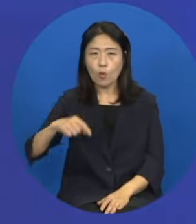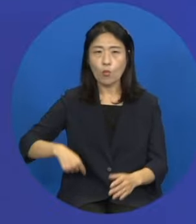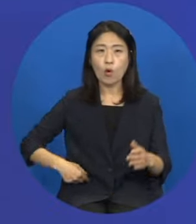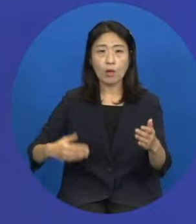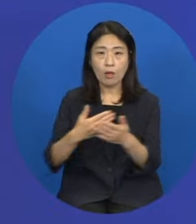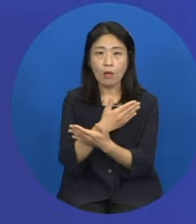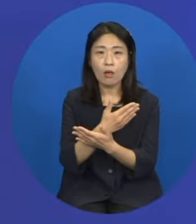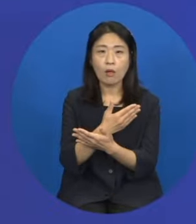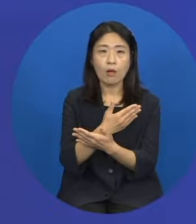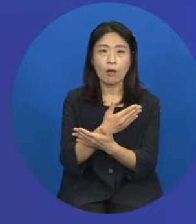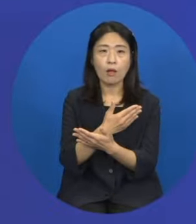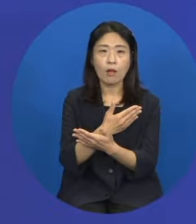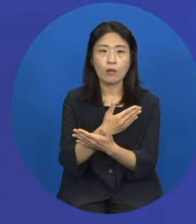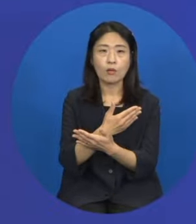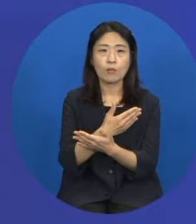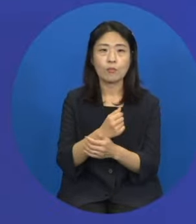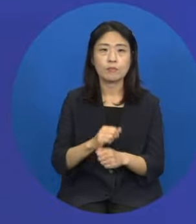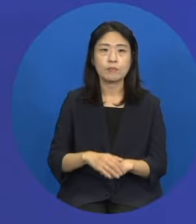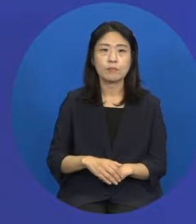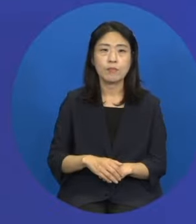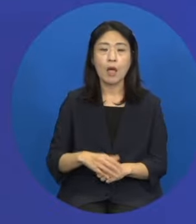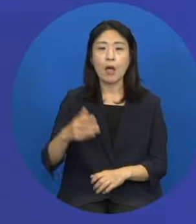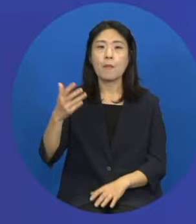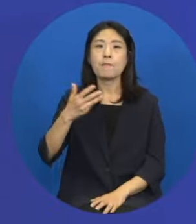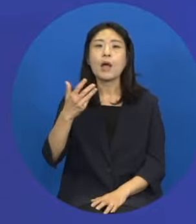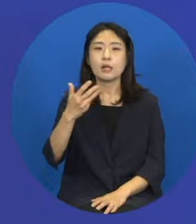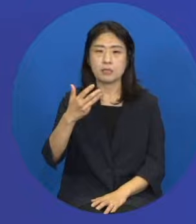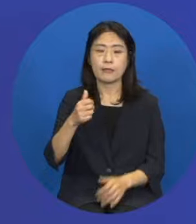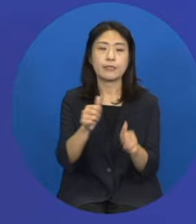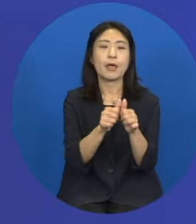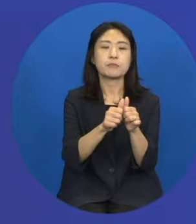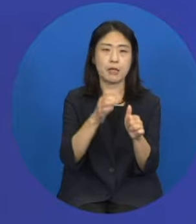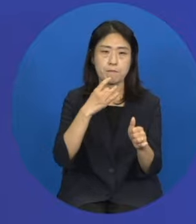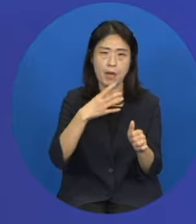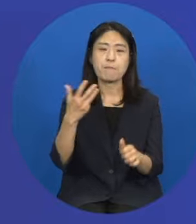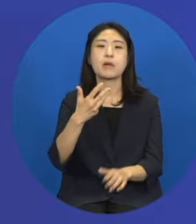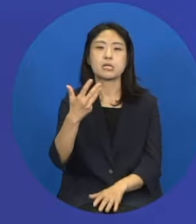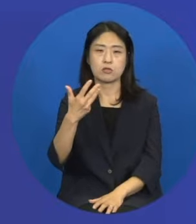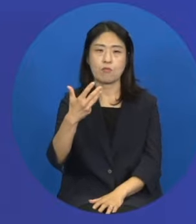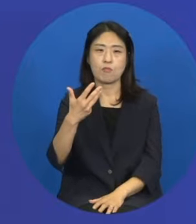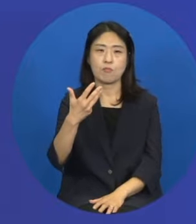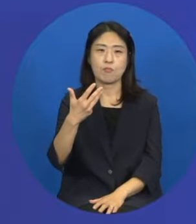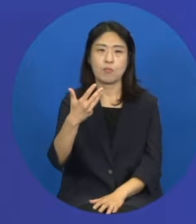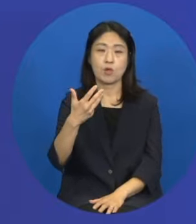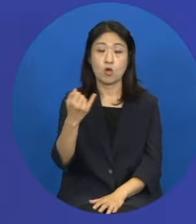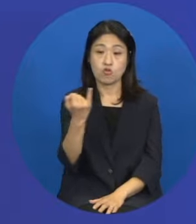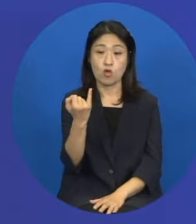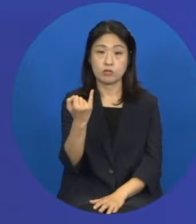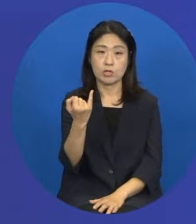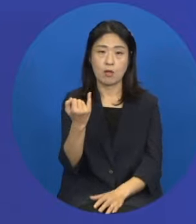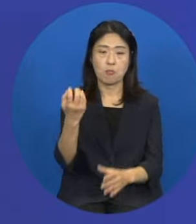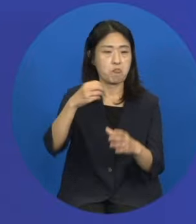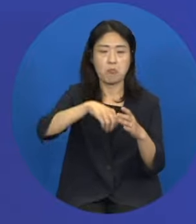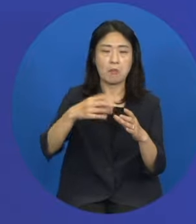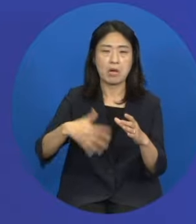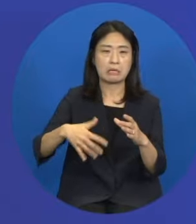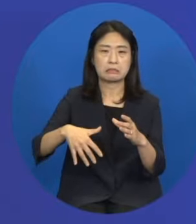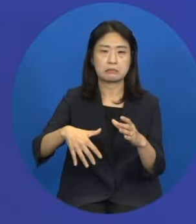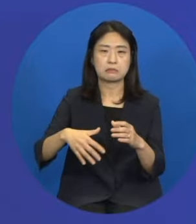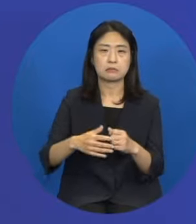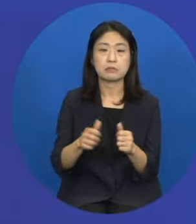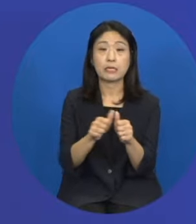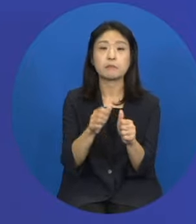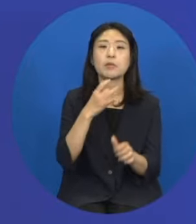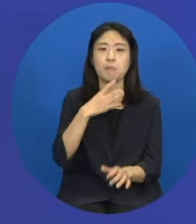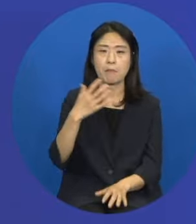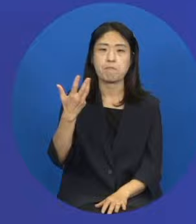두 교회가 생긴 거죠. 8천 명. 남자만 8천이에요. 여자까지 포함하면 훨씬 더 많은 숫자가 회심을 했을